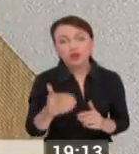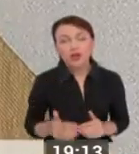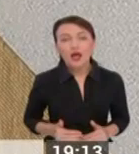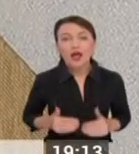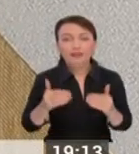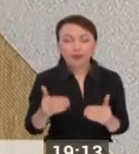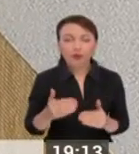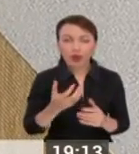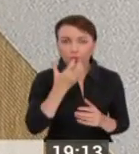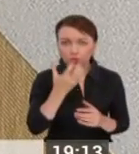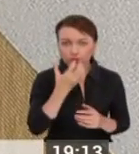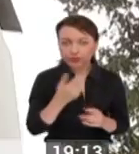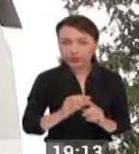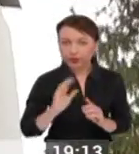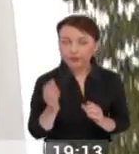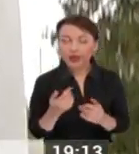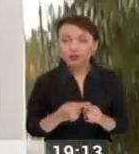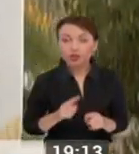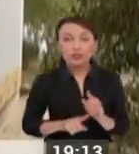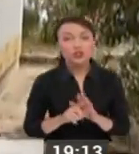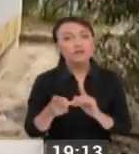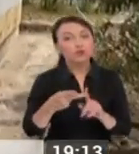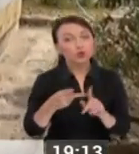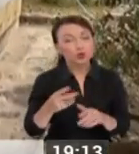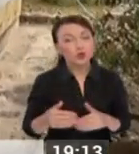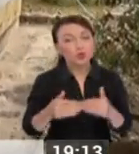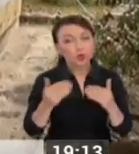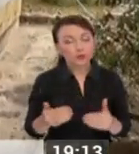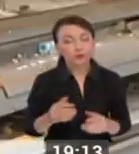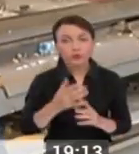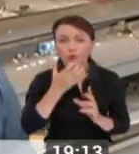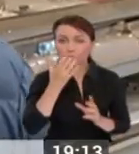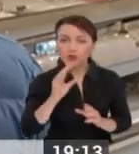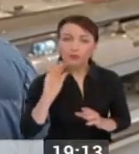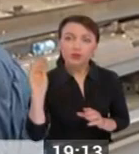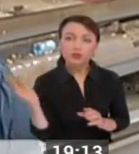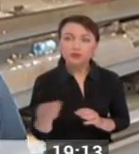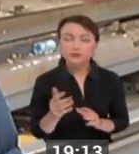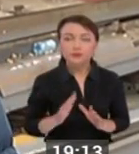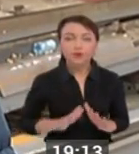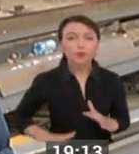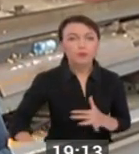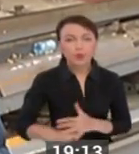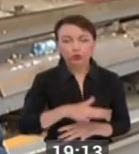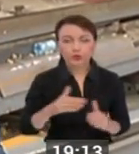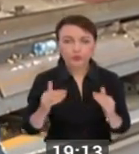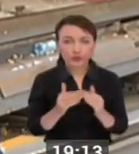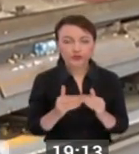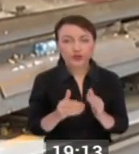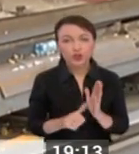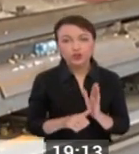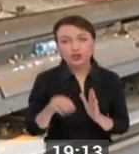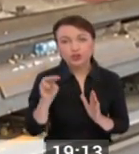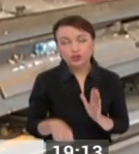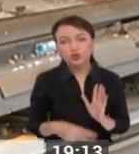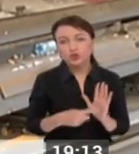термосанації будівлі. В серпні цього року почали наступний крок – утеплення стін. Площа будівлі лікарні